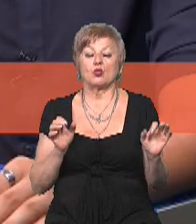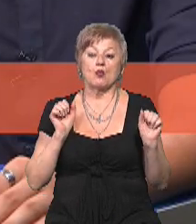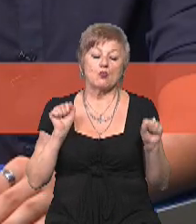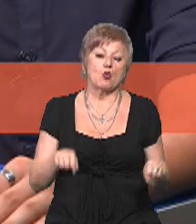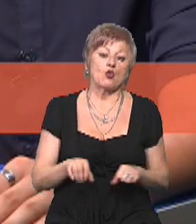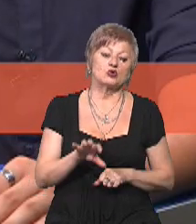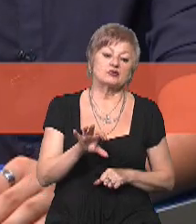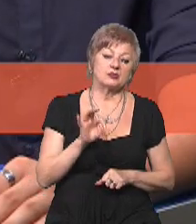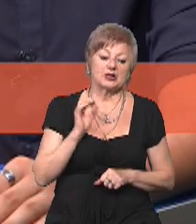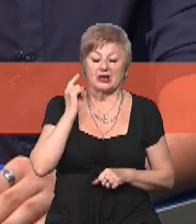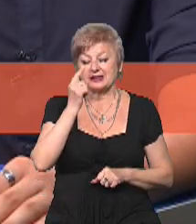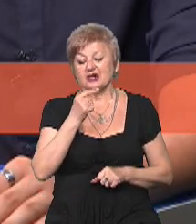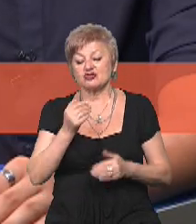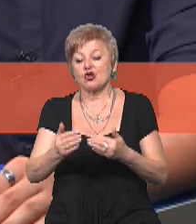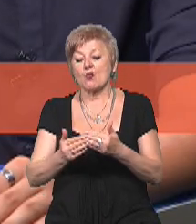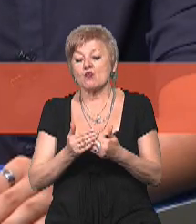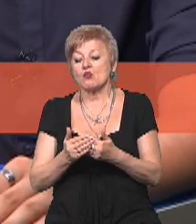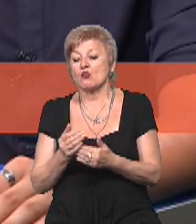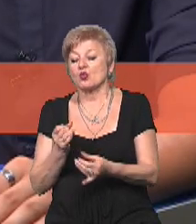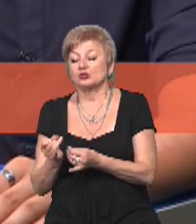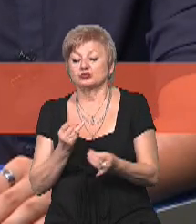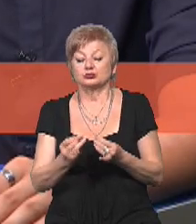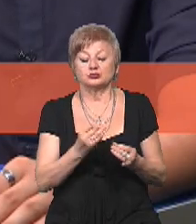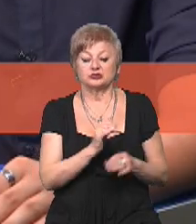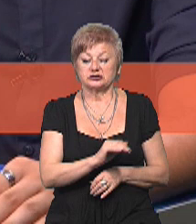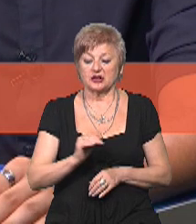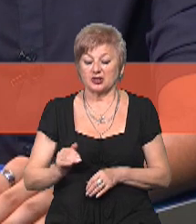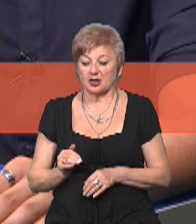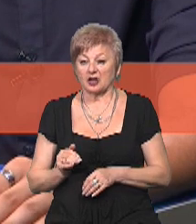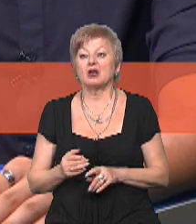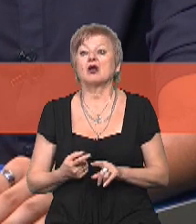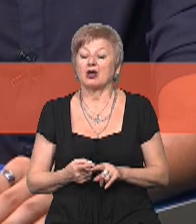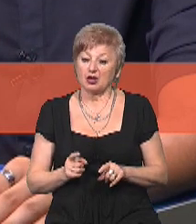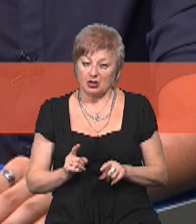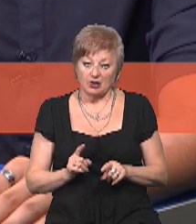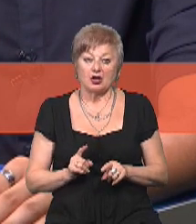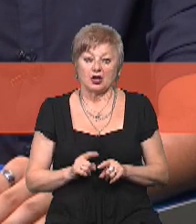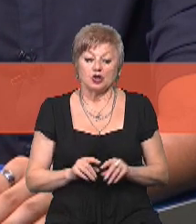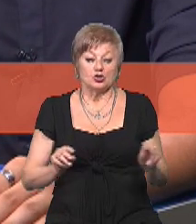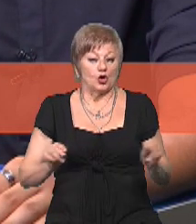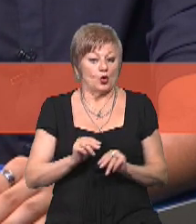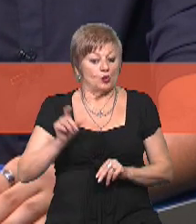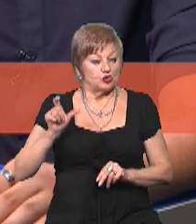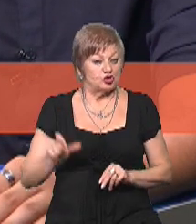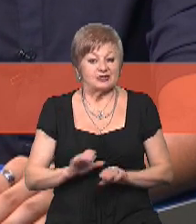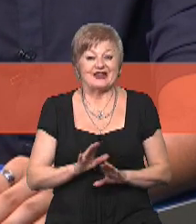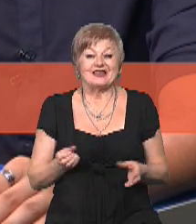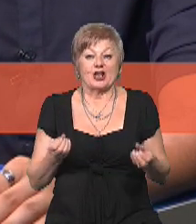вибирати індивідуальні підходи для дітей. І це наразі вчитель вже не просто